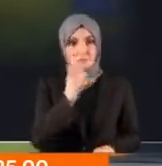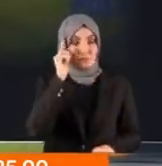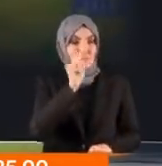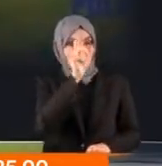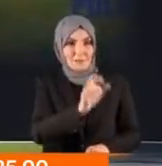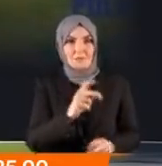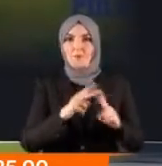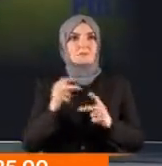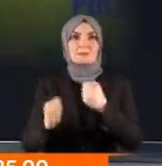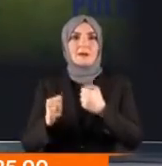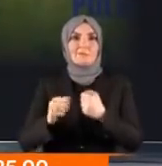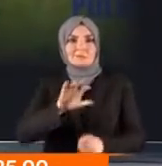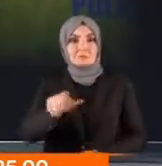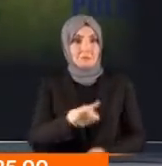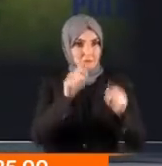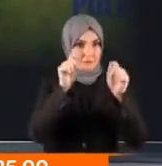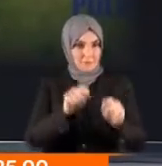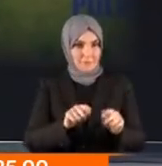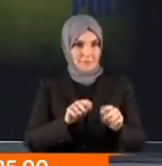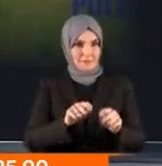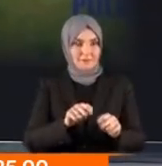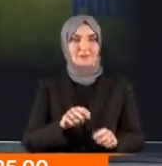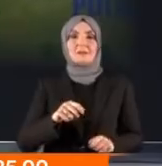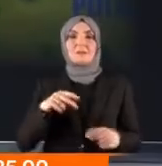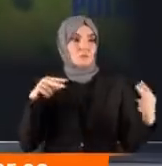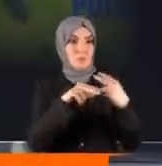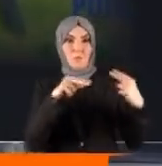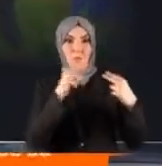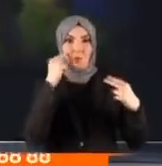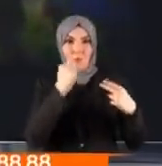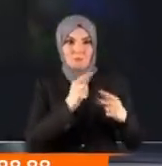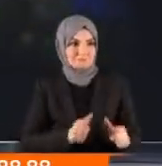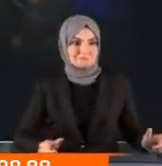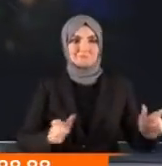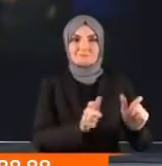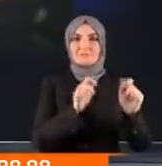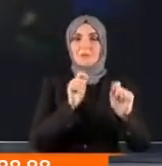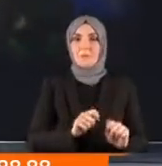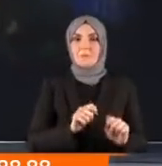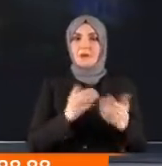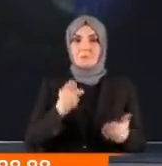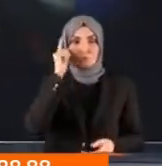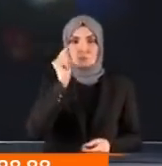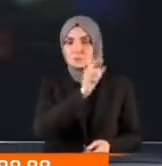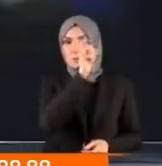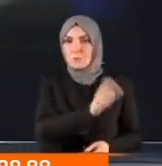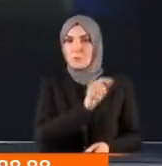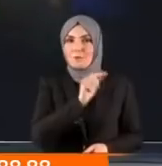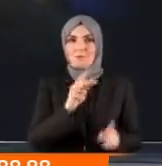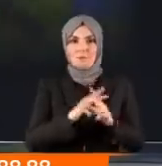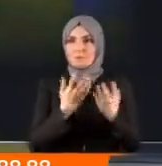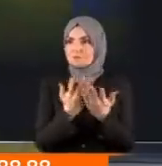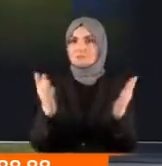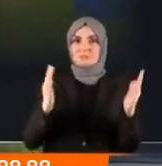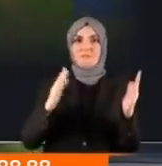otoyolda köşeye sıkıştırdılar ama şüpheli etrafını saran polislere rağmen başka bir polis aracı daha çalmayı